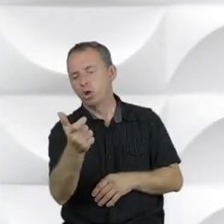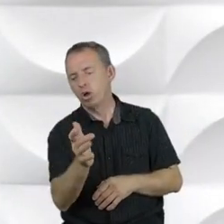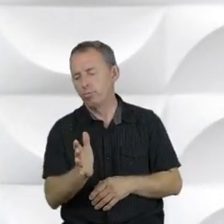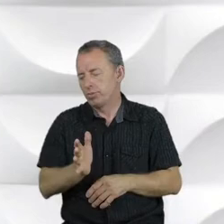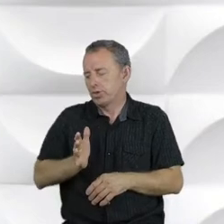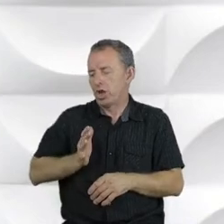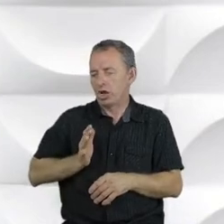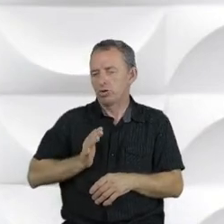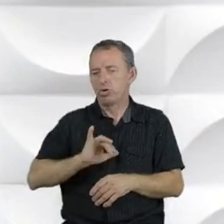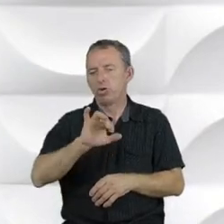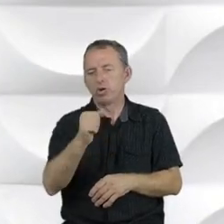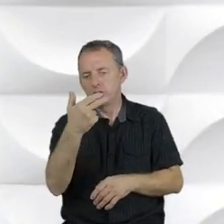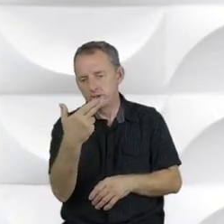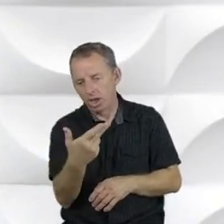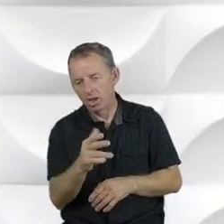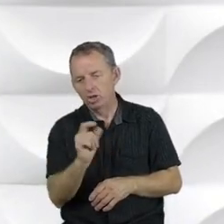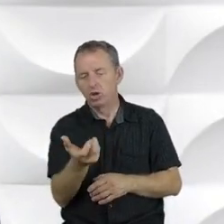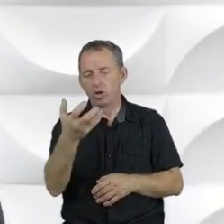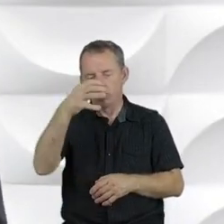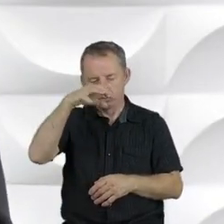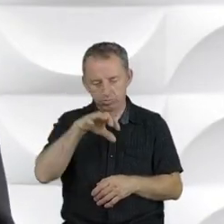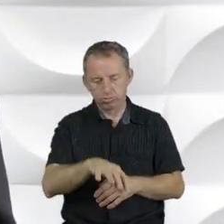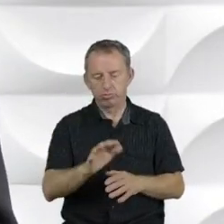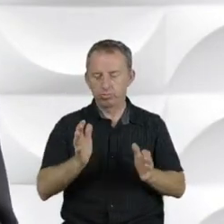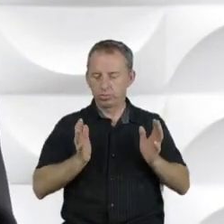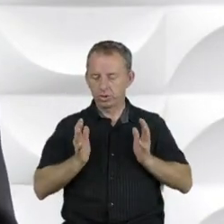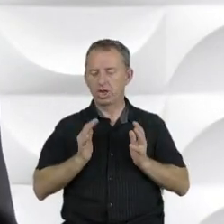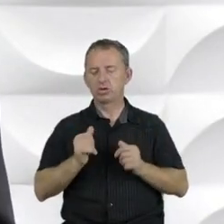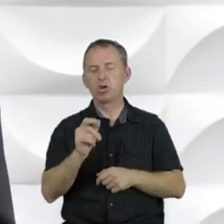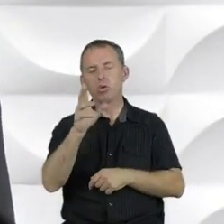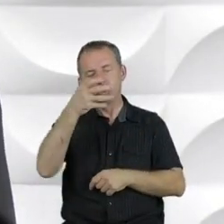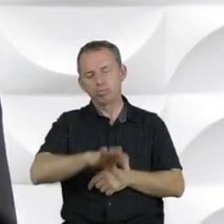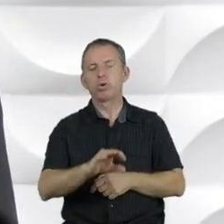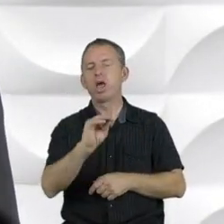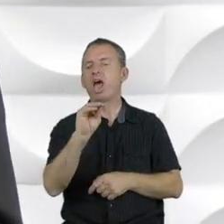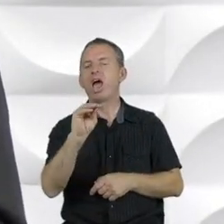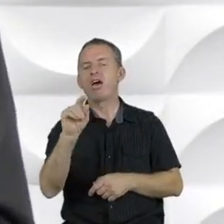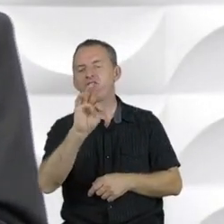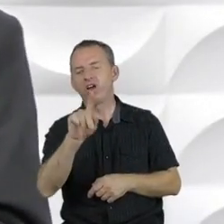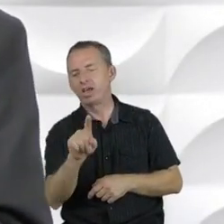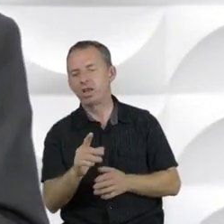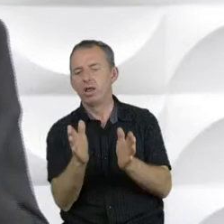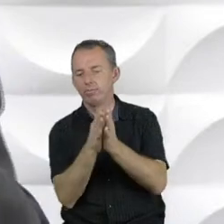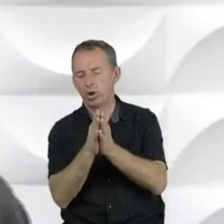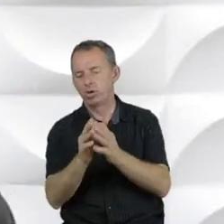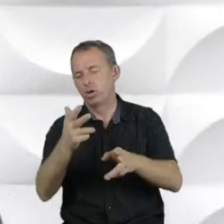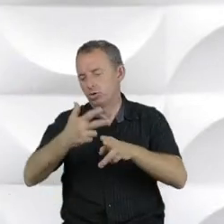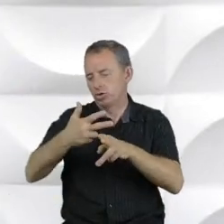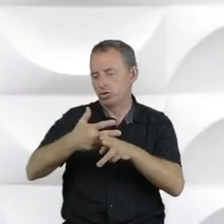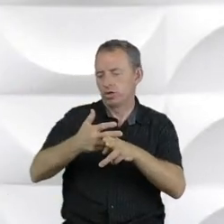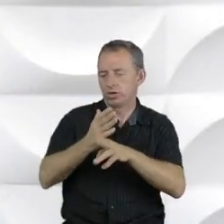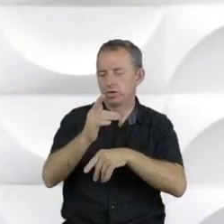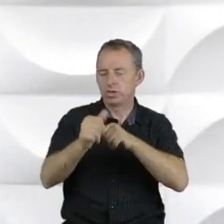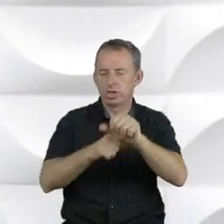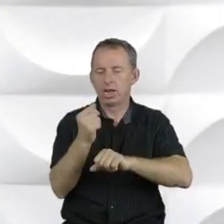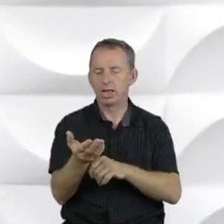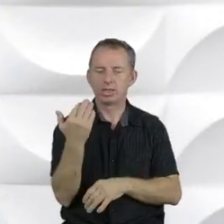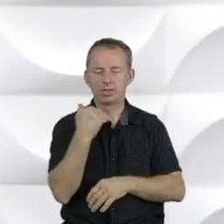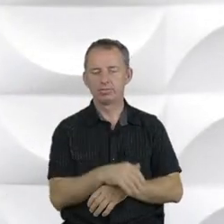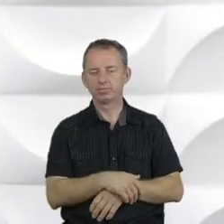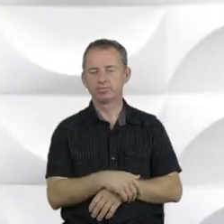Jan i co przeżył zbór efeski, o co on modlił się przed 30 laty.